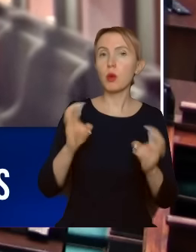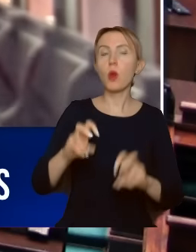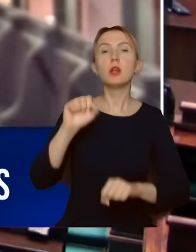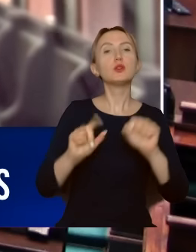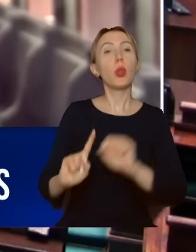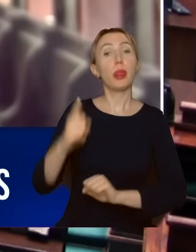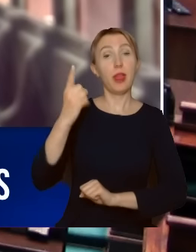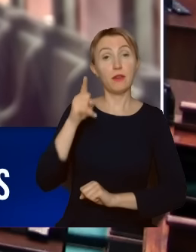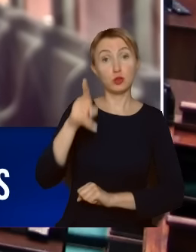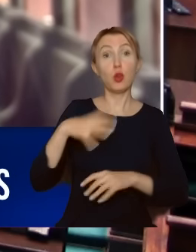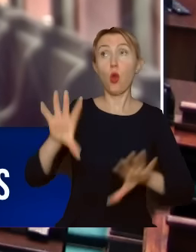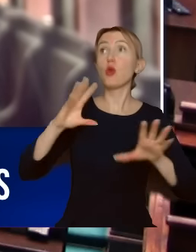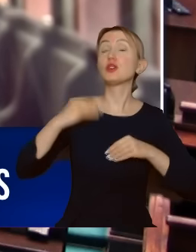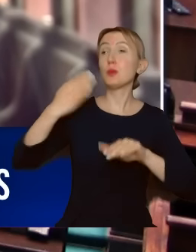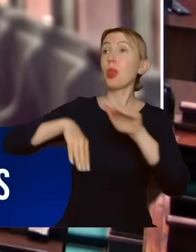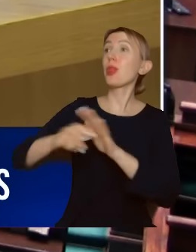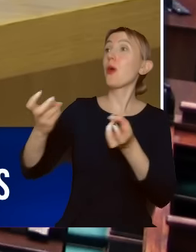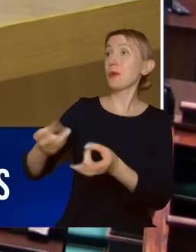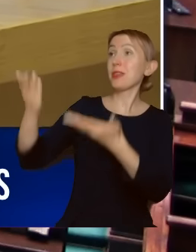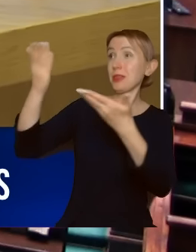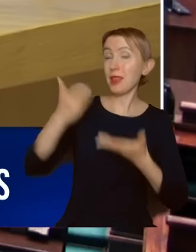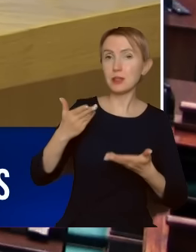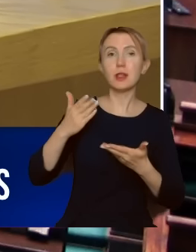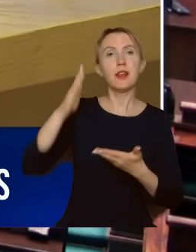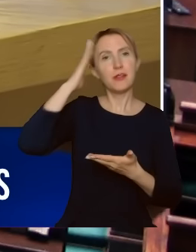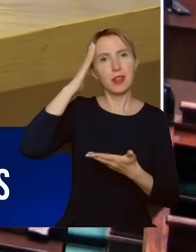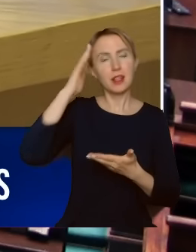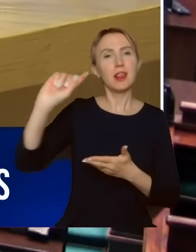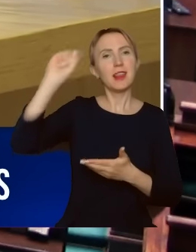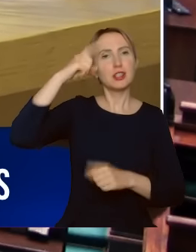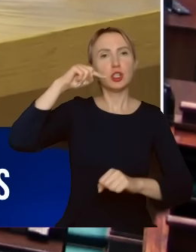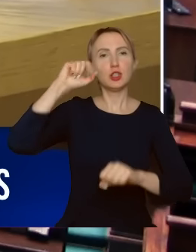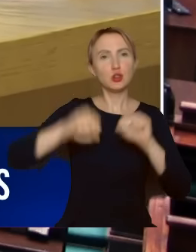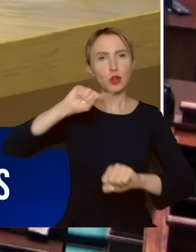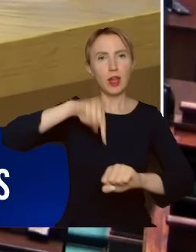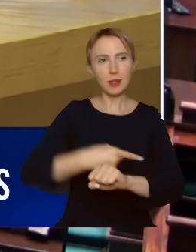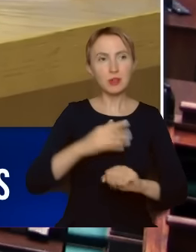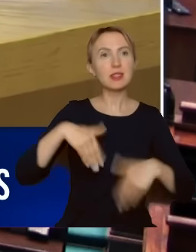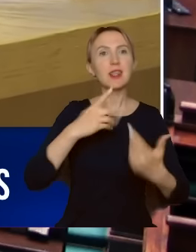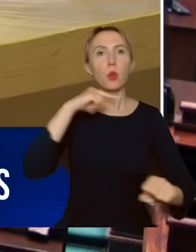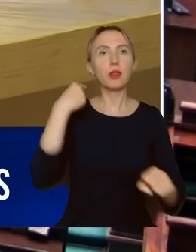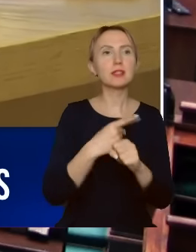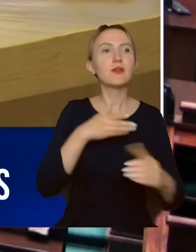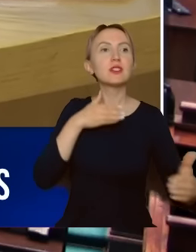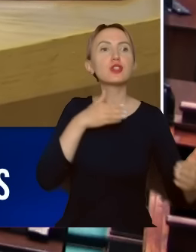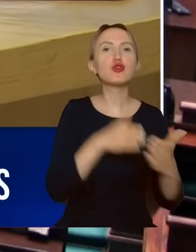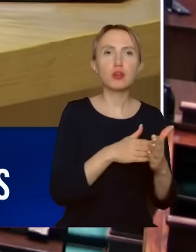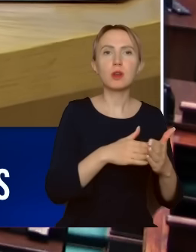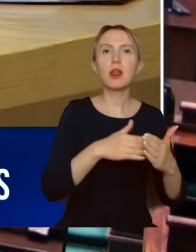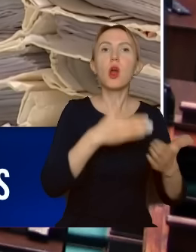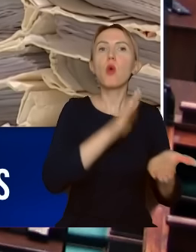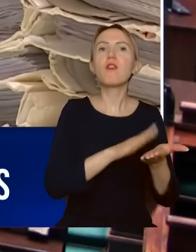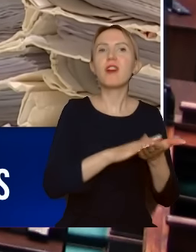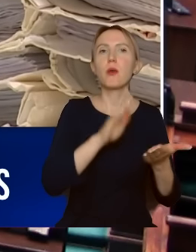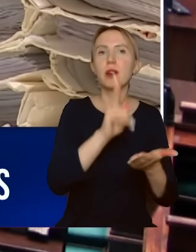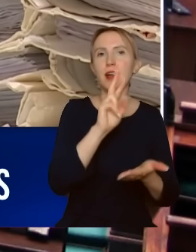które odebrały nominacje wiedząc o tym iż Naczelny Sąd Administracyjny wydał postanowienie wstrzymujące skuteczność uchwały Krajowej